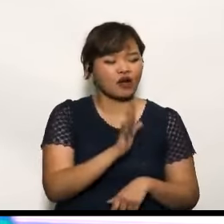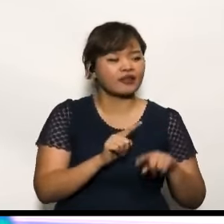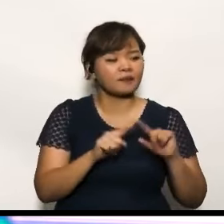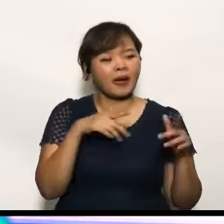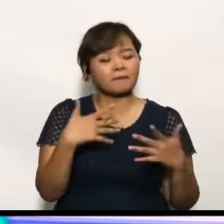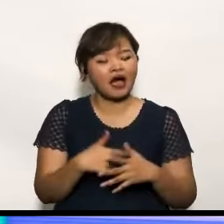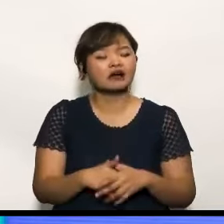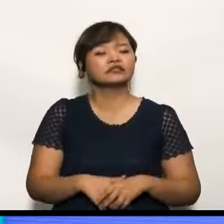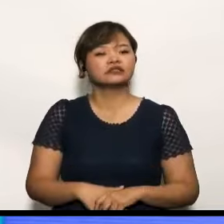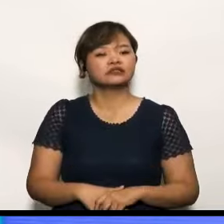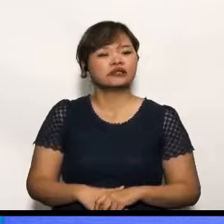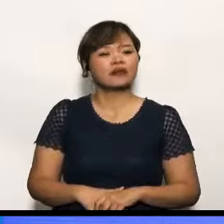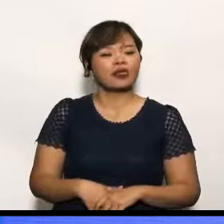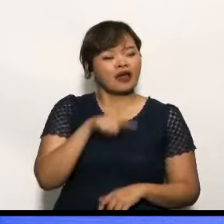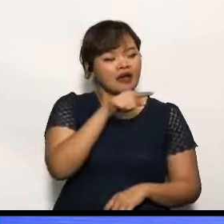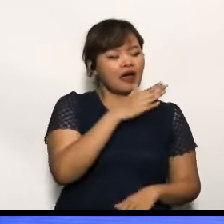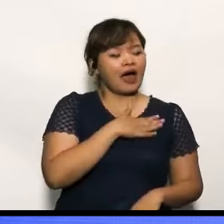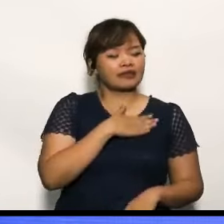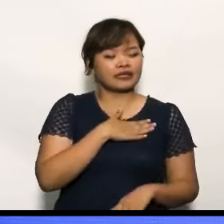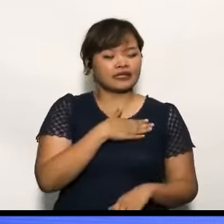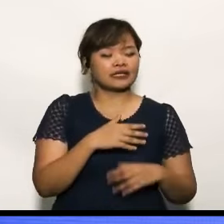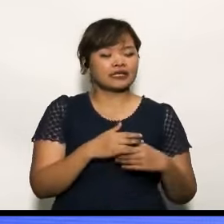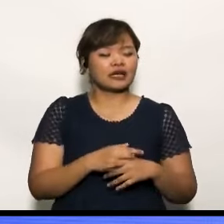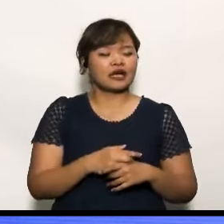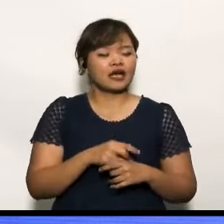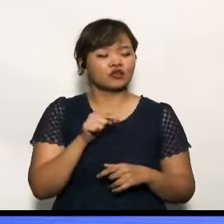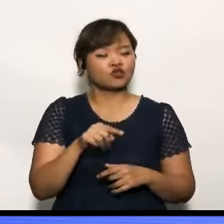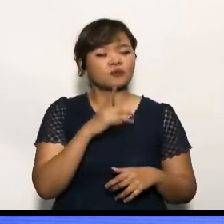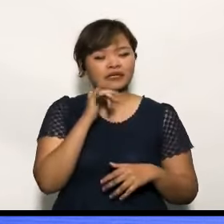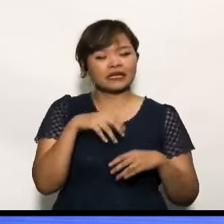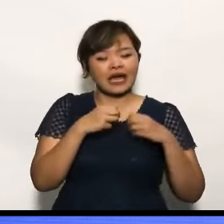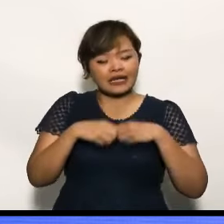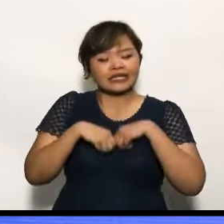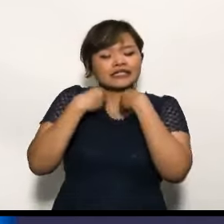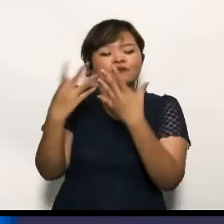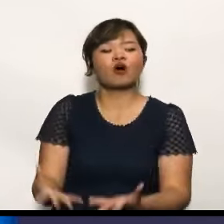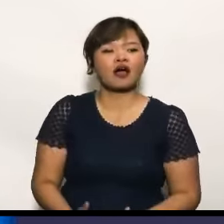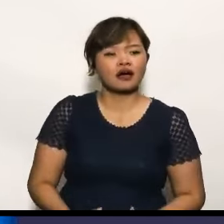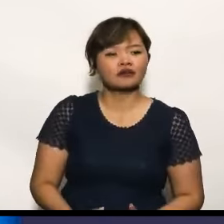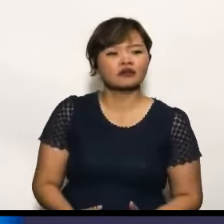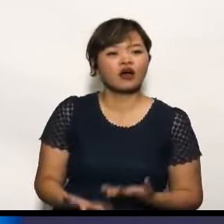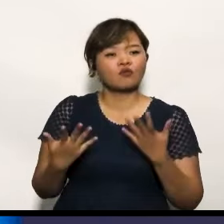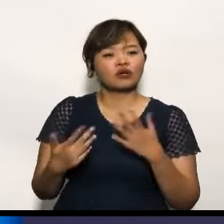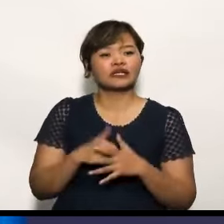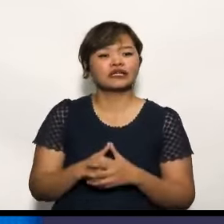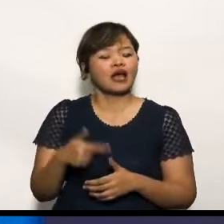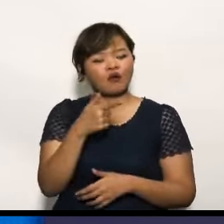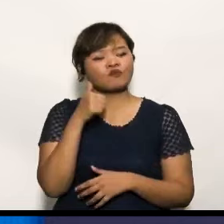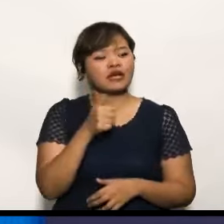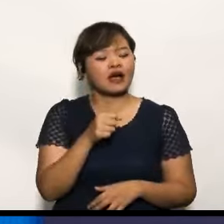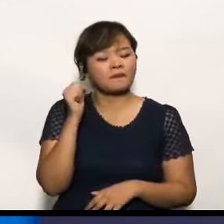But I want apa yang ada di hatimu itu disalurkan. And I said, why don't you buy